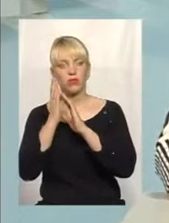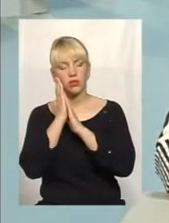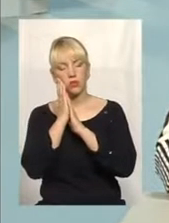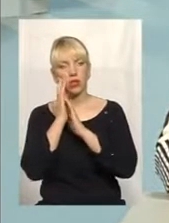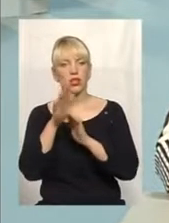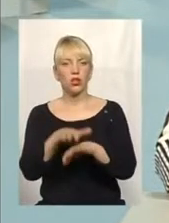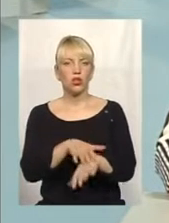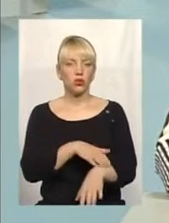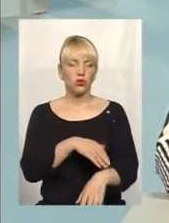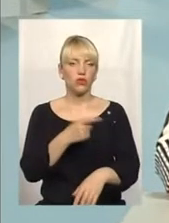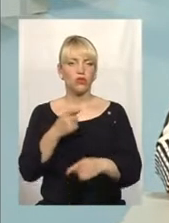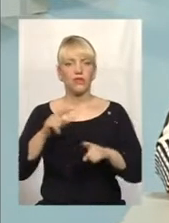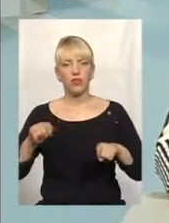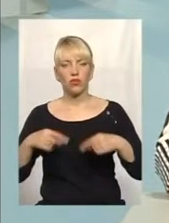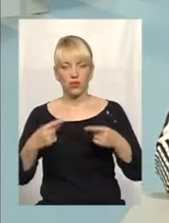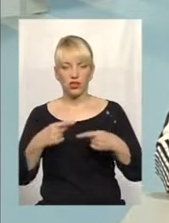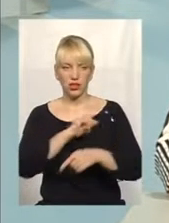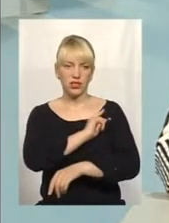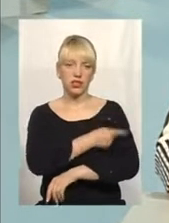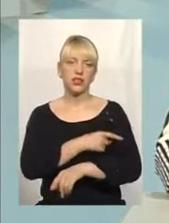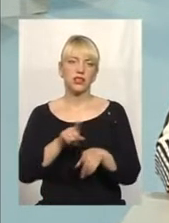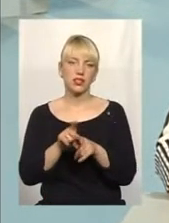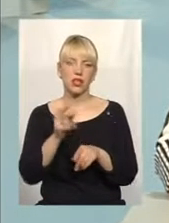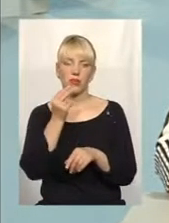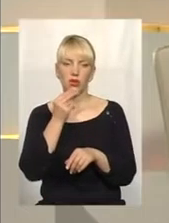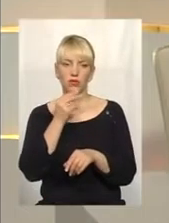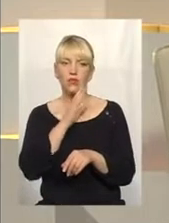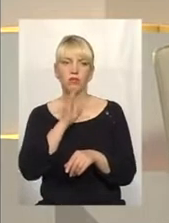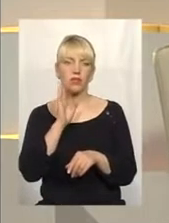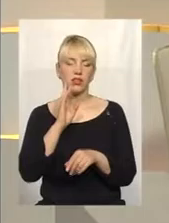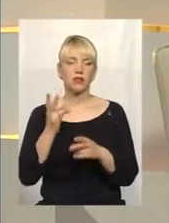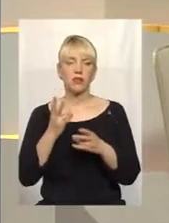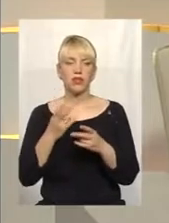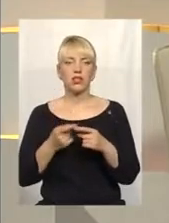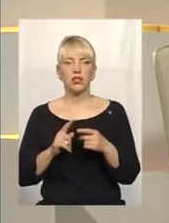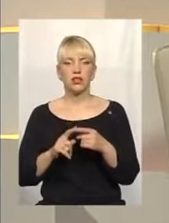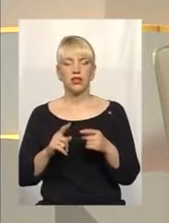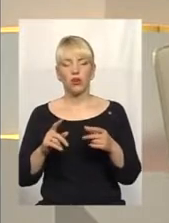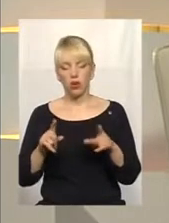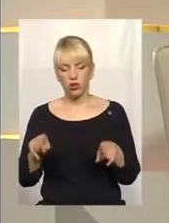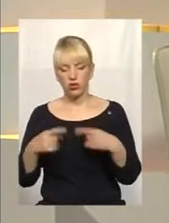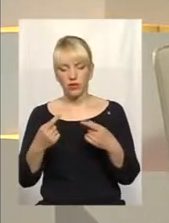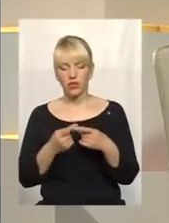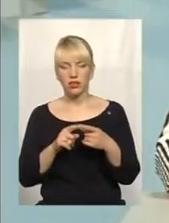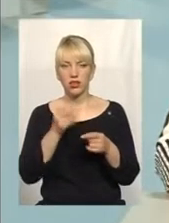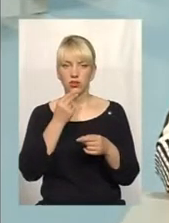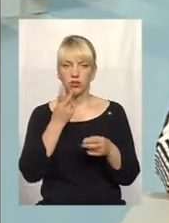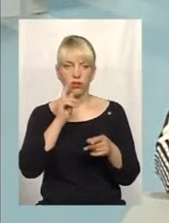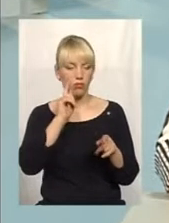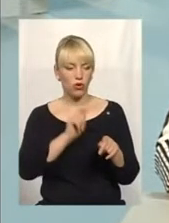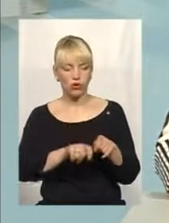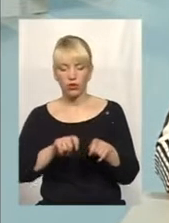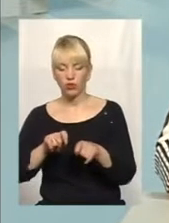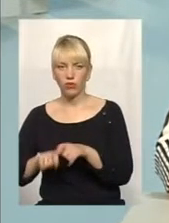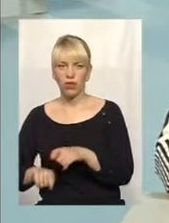просто відновити сили. Те саме харчування мати повинна в сім'ї його організувати, вона повинна проконтролювати. Ну